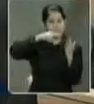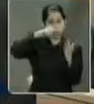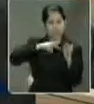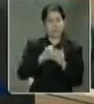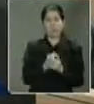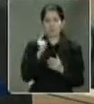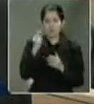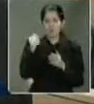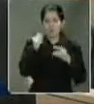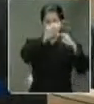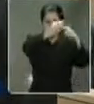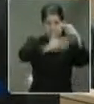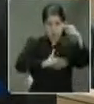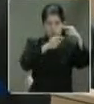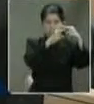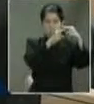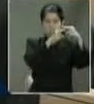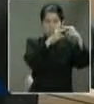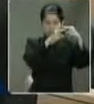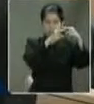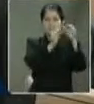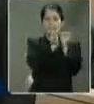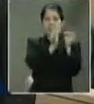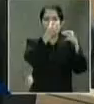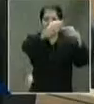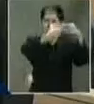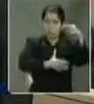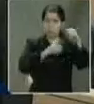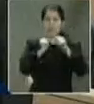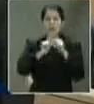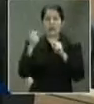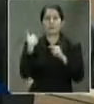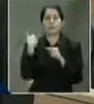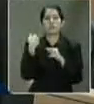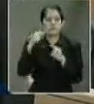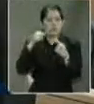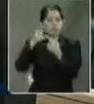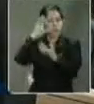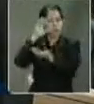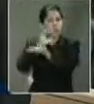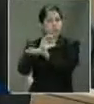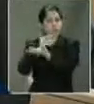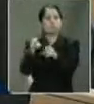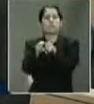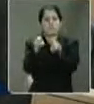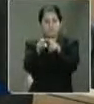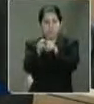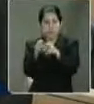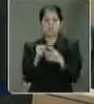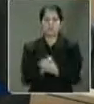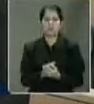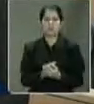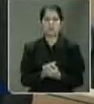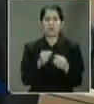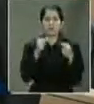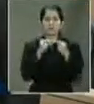ผิดดังต่อไปนี้เขาเขียนชัดตำรวจก็ถูกบีบตั้งหลายข้อหาท่านทักษิ